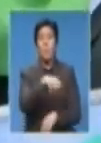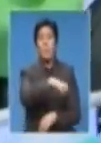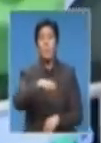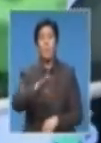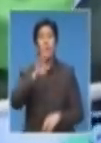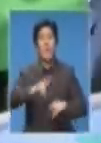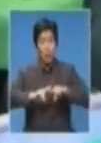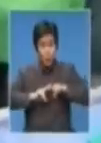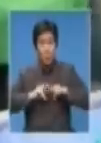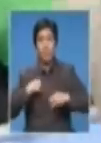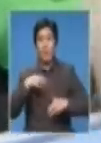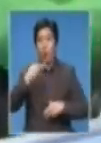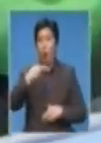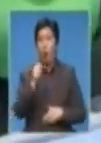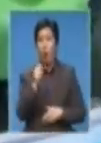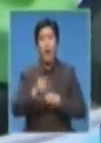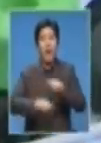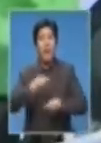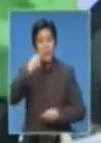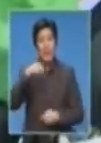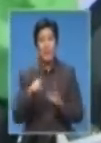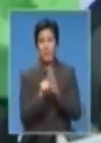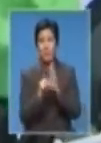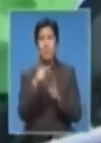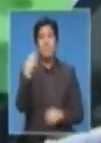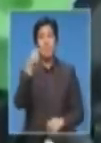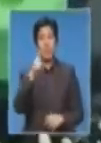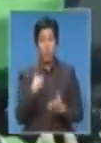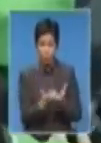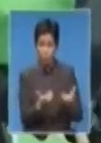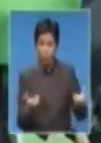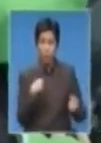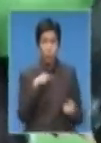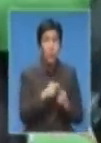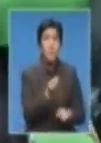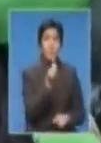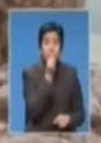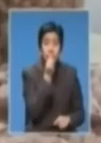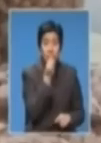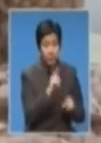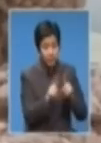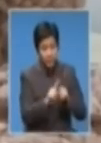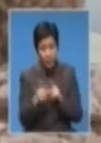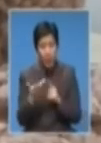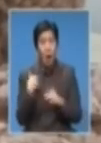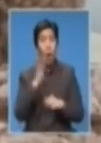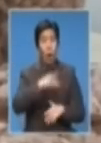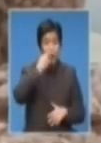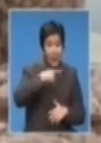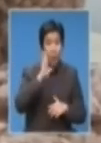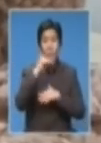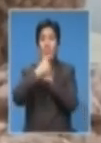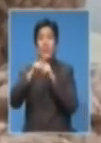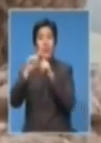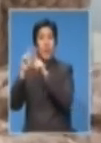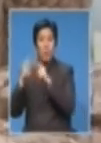ก็โดยหอการค้าไทยนะครับจัดเป็นครั้งที่11นะเป็นการงานสินค้าที่ต่อเนื่องกับอาหารจากผู้ประกอบการในประเทศต่างประเทศครอ